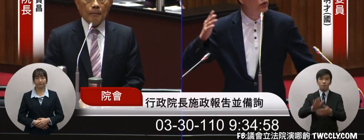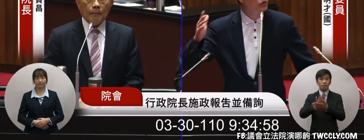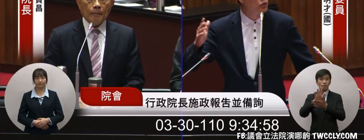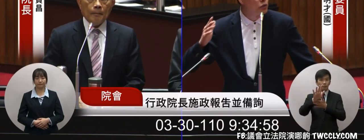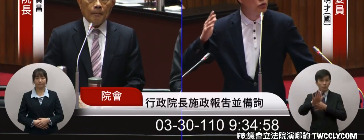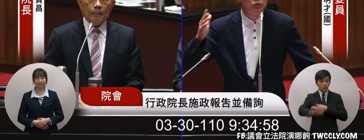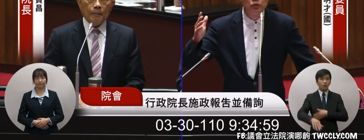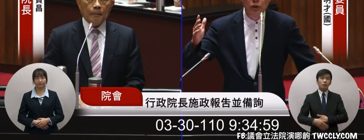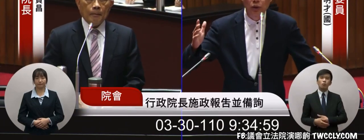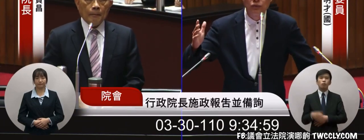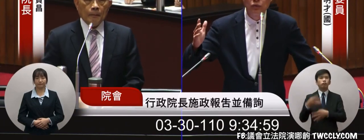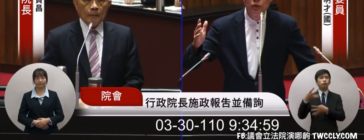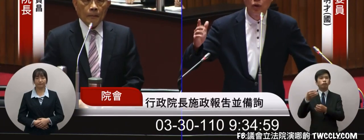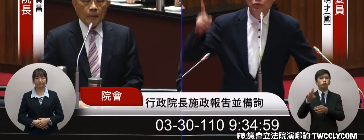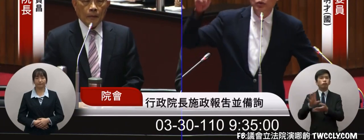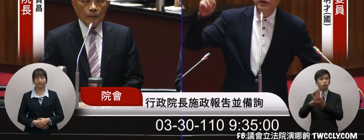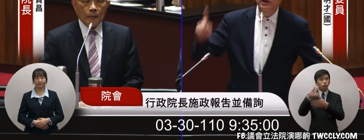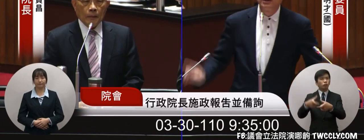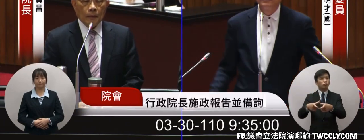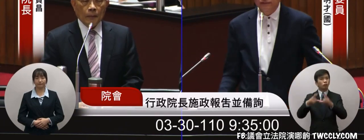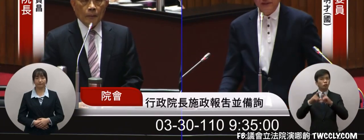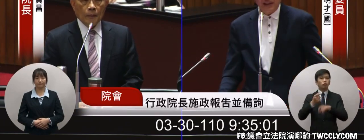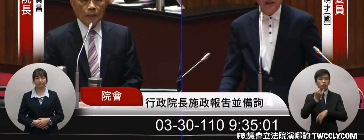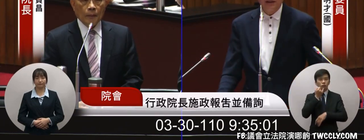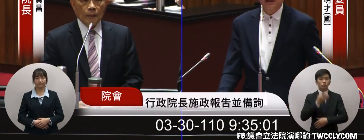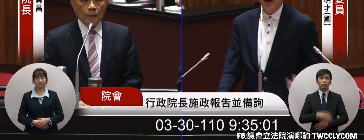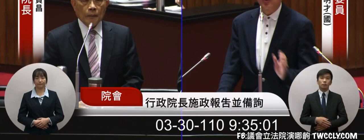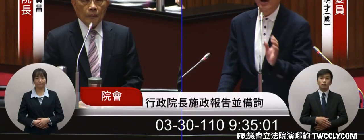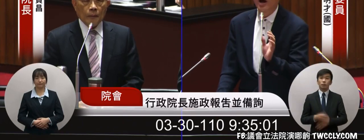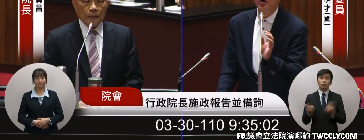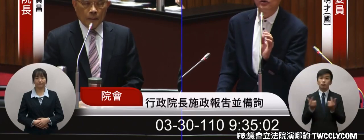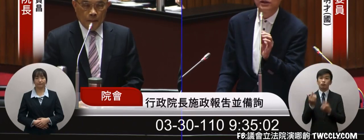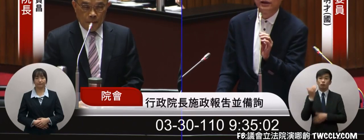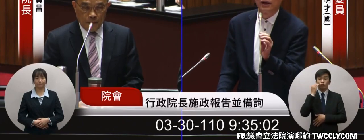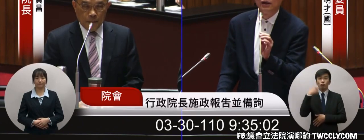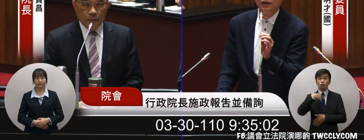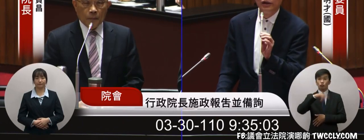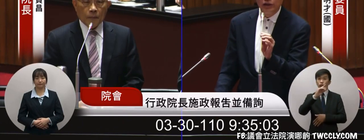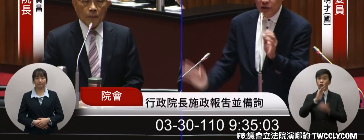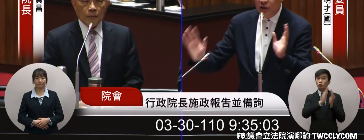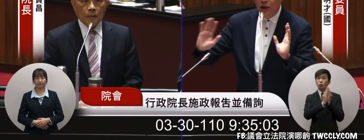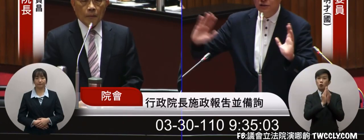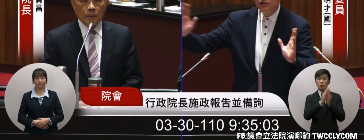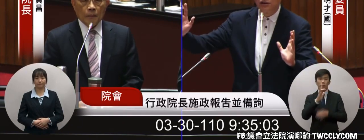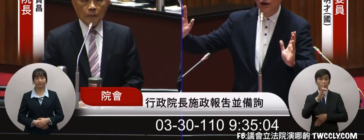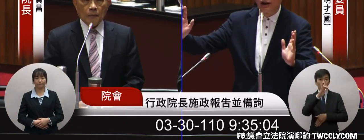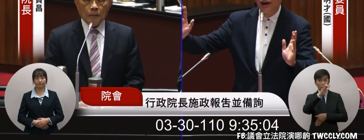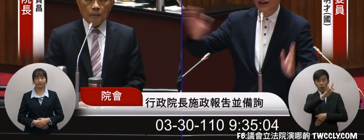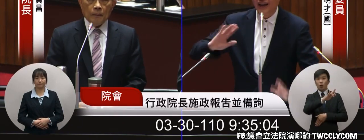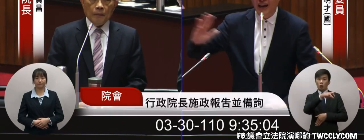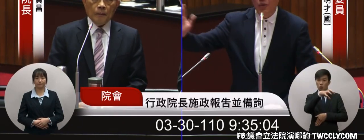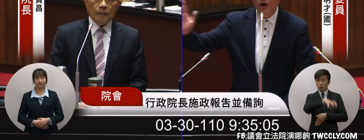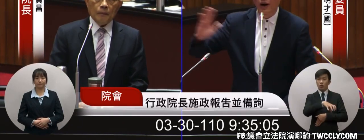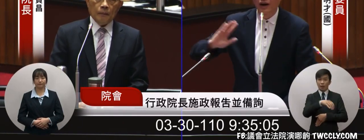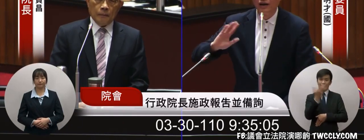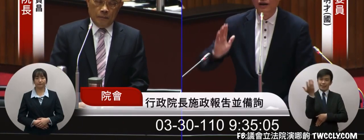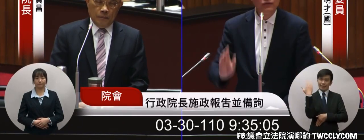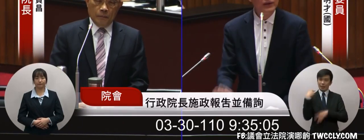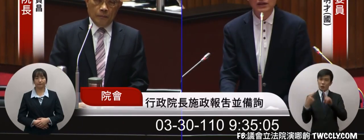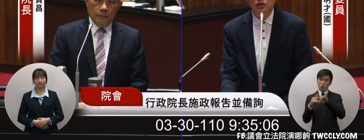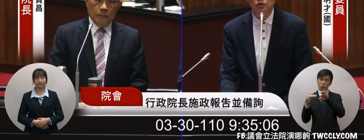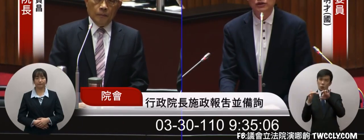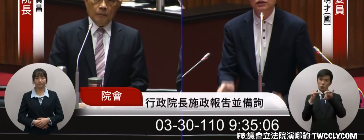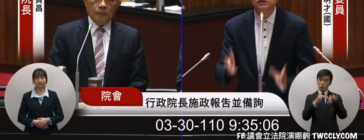會陸陸續續的恢復我們去那個桃園航空城啊以前是齁來來往往